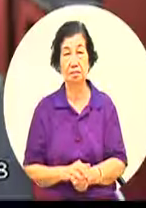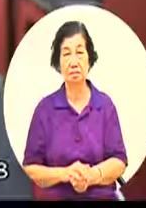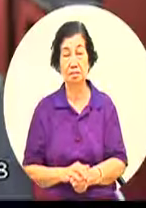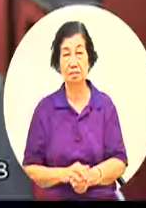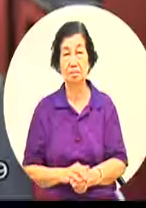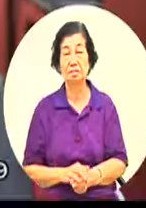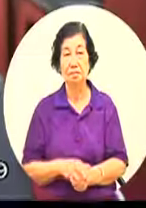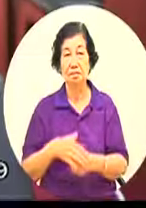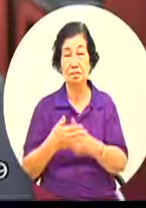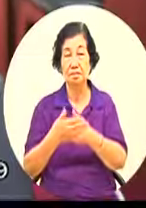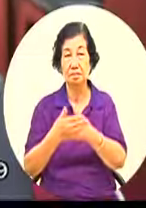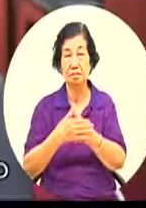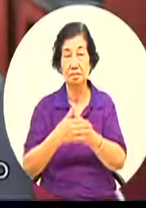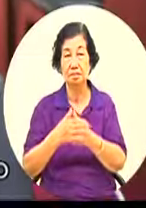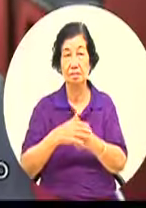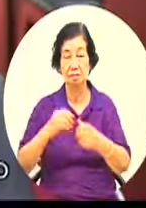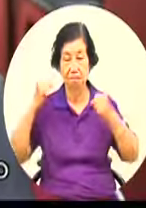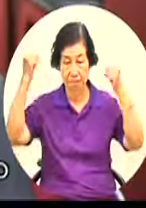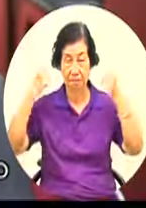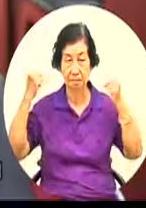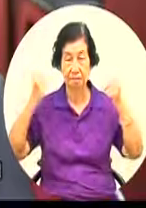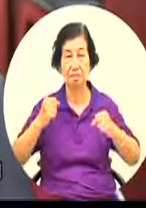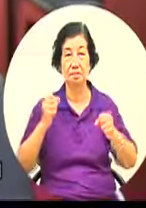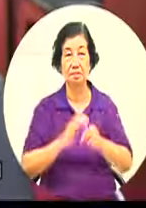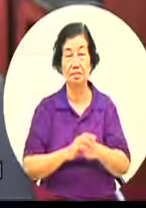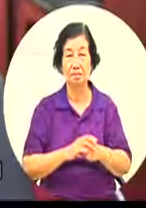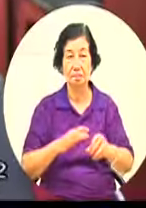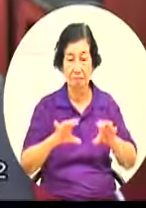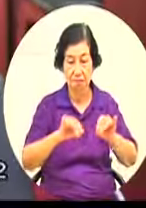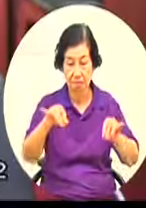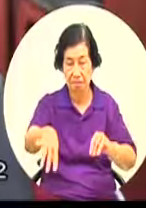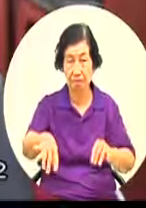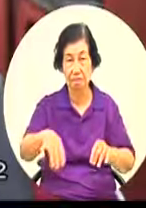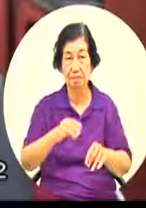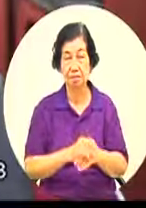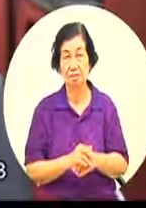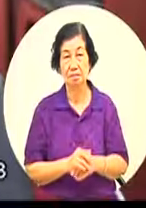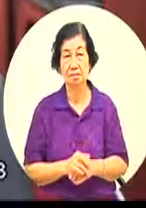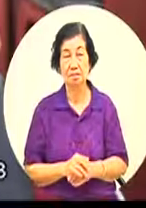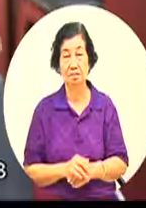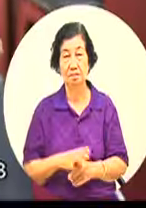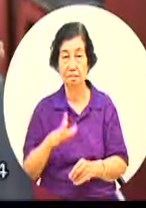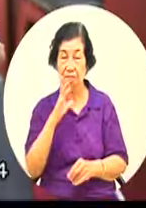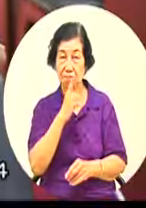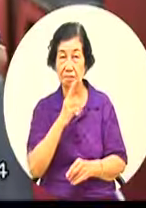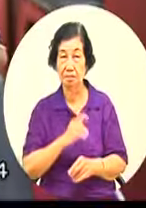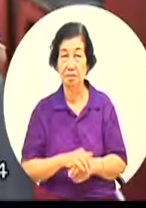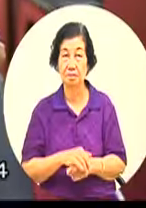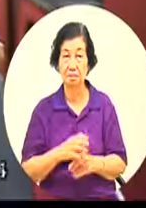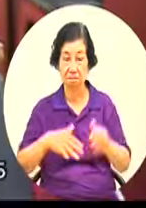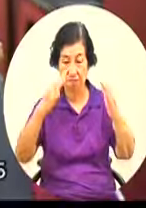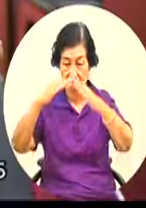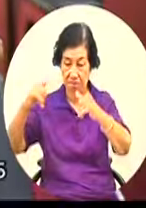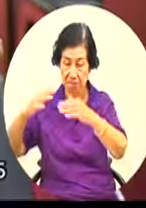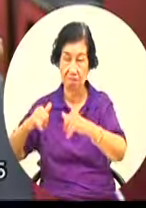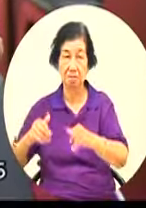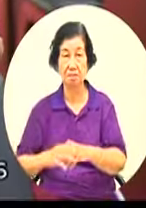们的体育场来做请命哦。凤山体育场我一直觉得很奇怪，为什么要拆掉哦？